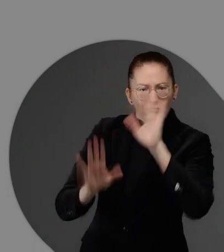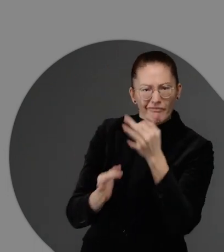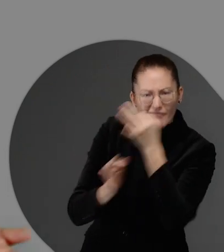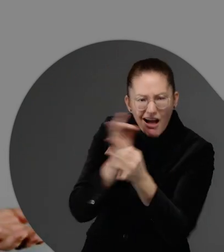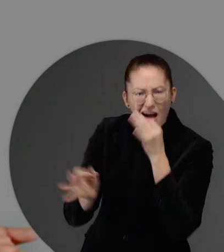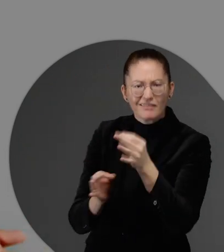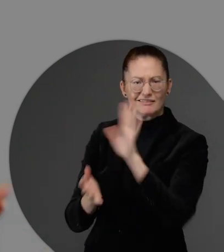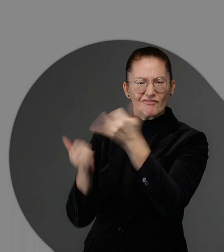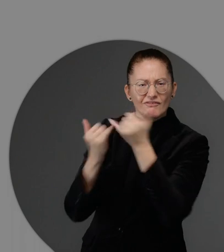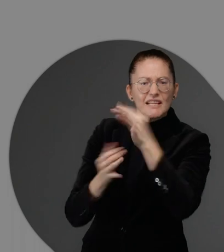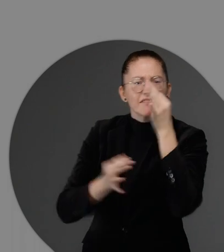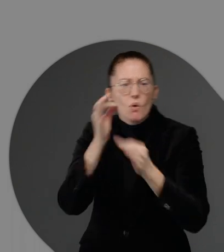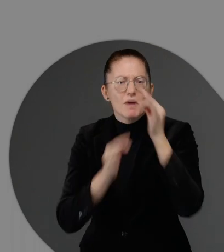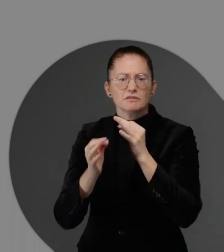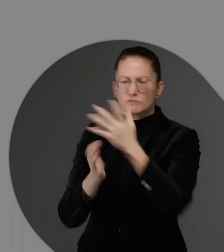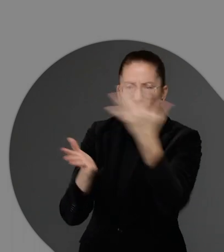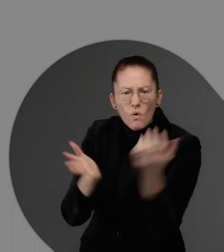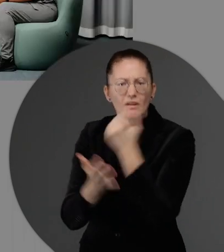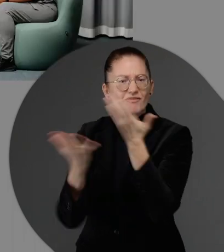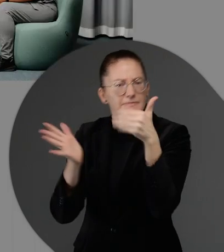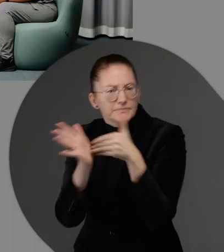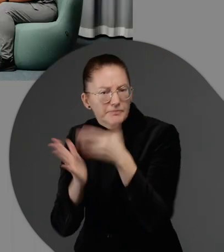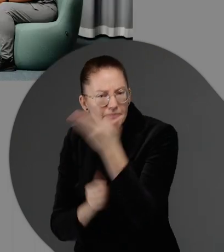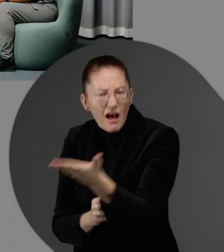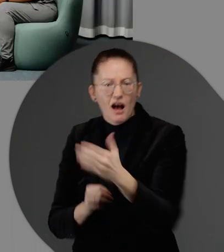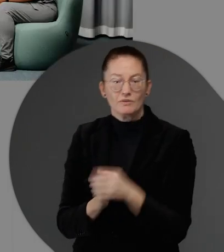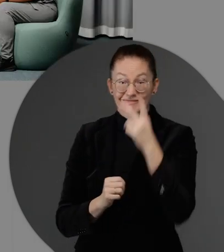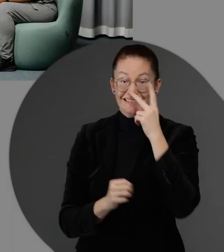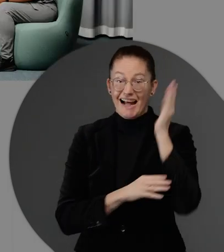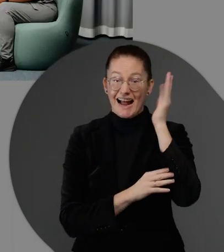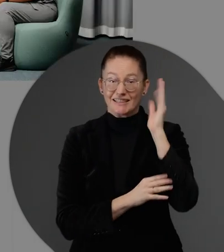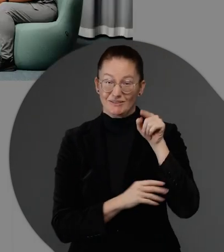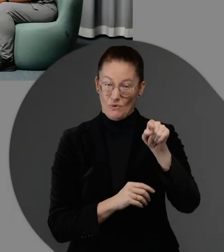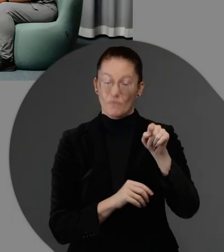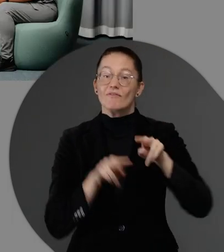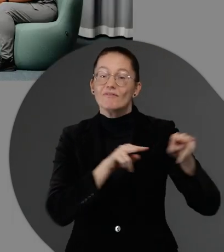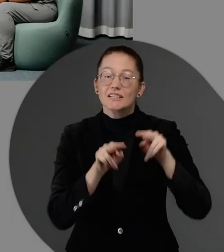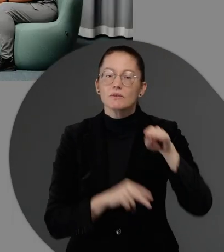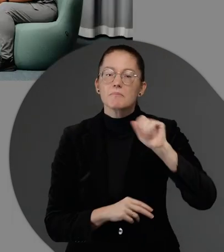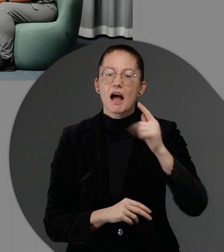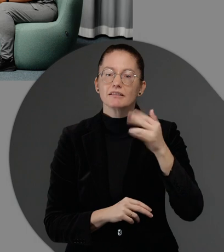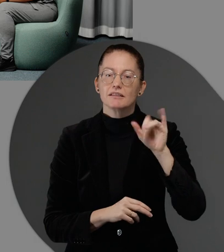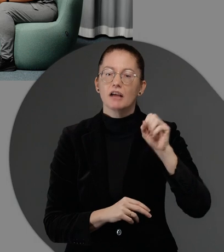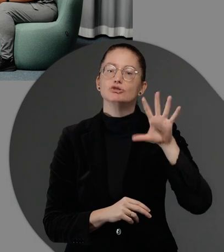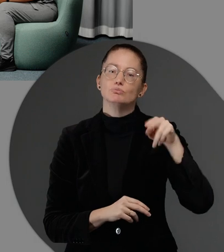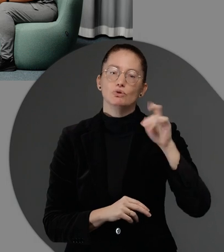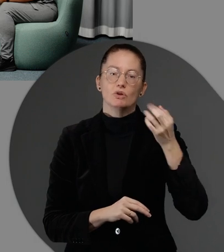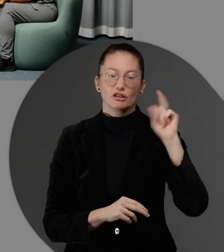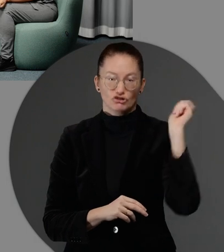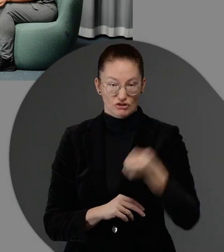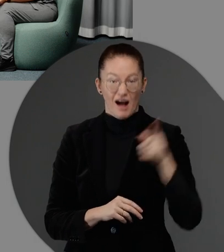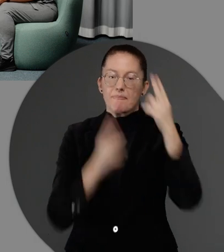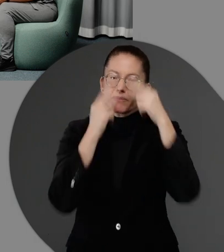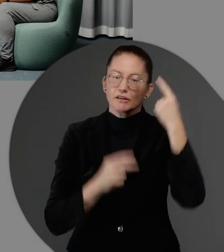sie Informationstechnologien nutzen und was sie dafür brauchen. Sie finden in dieser Lektion ein Video, in dem Matthias Schmuckerschlag, ein blinder Student an